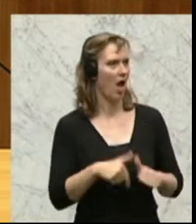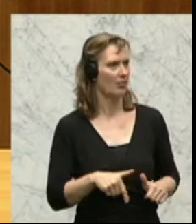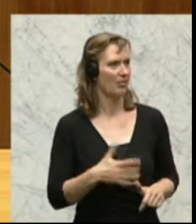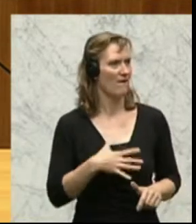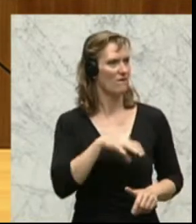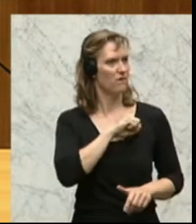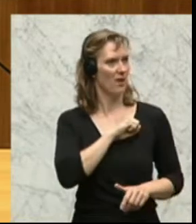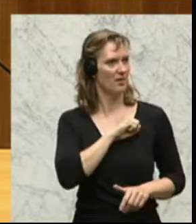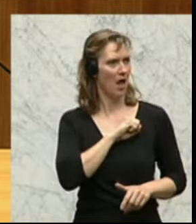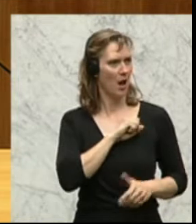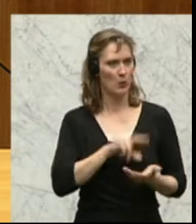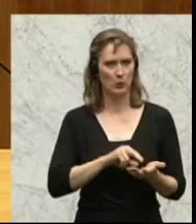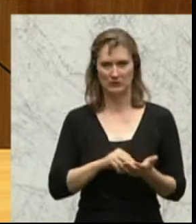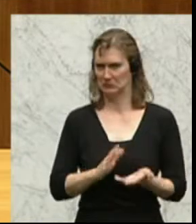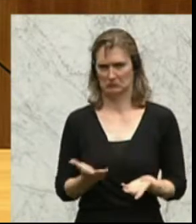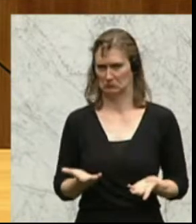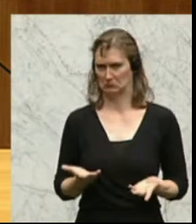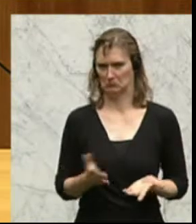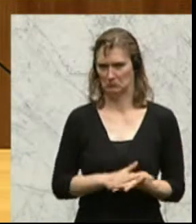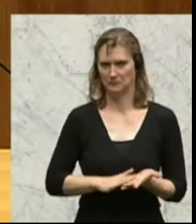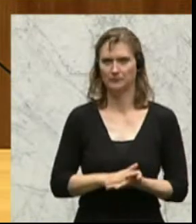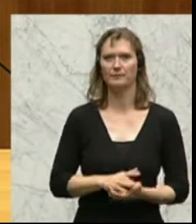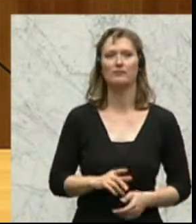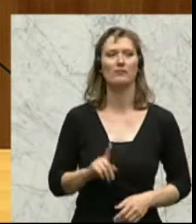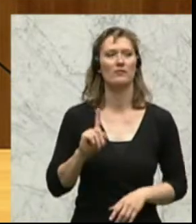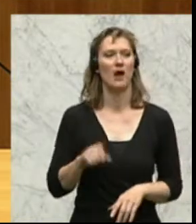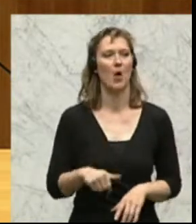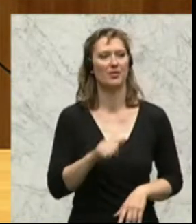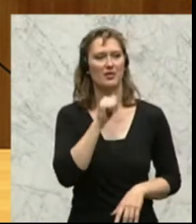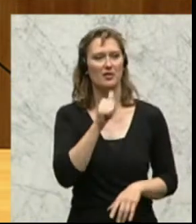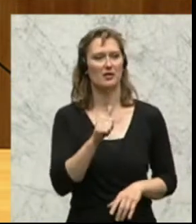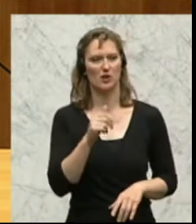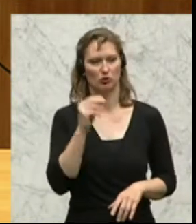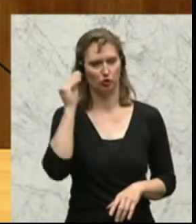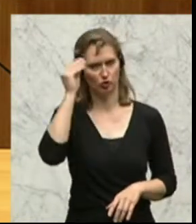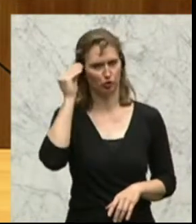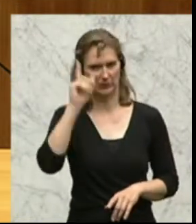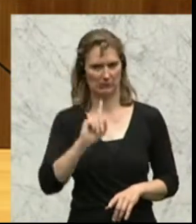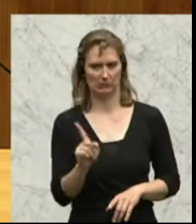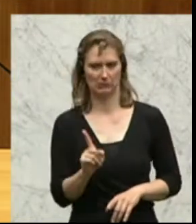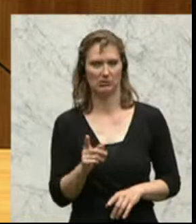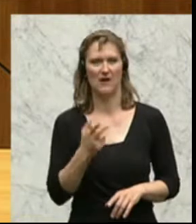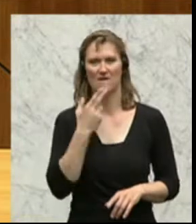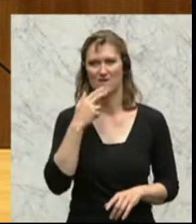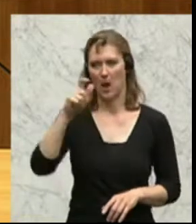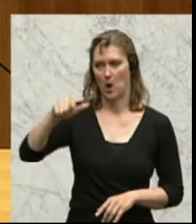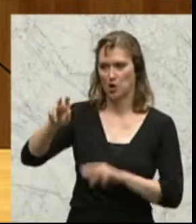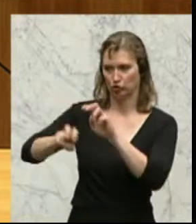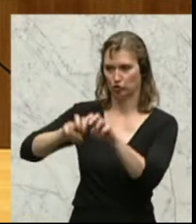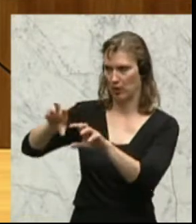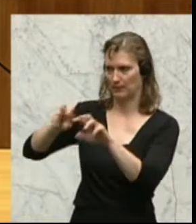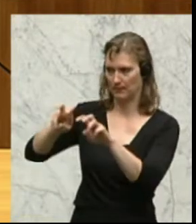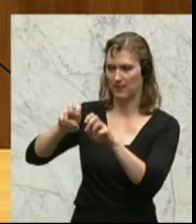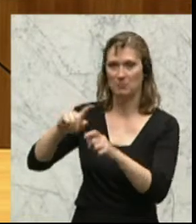Nutzen gebracht. Es ist auch nicht geschickt, die Leute, die man besteuern möchte, zu